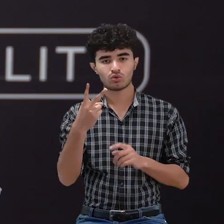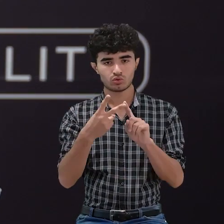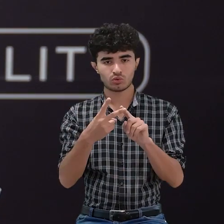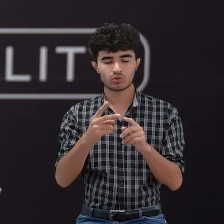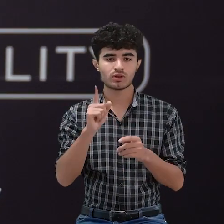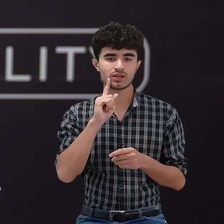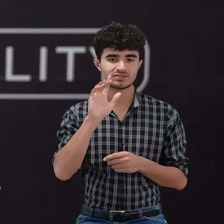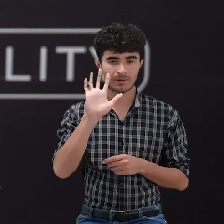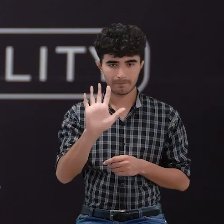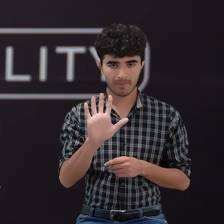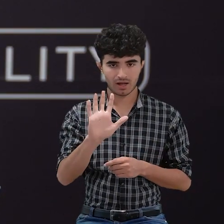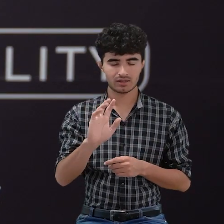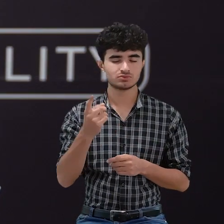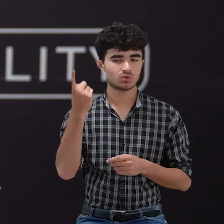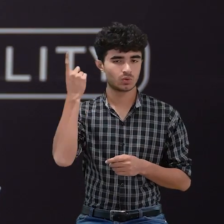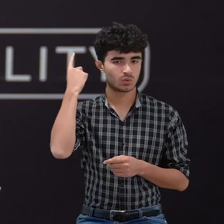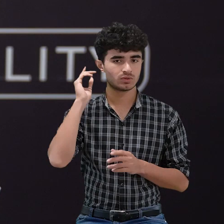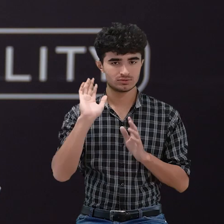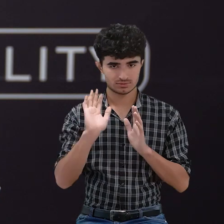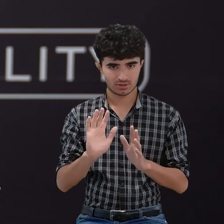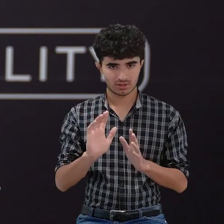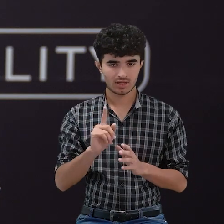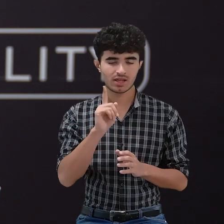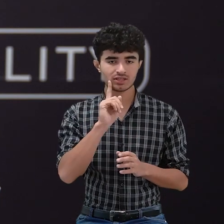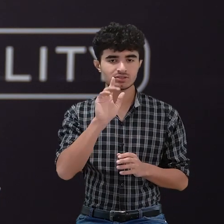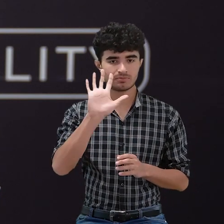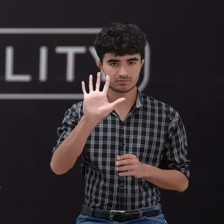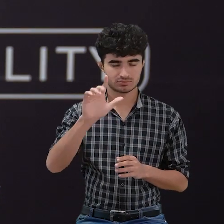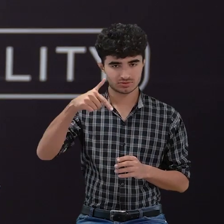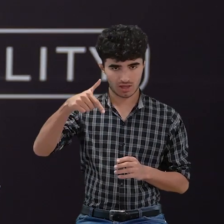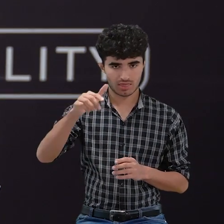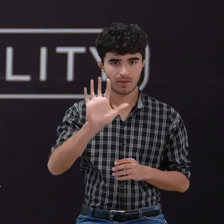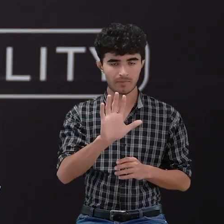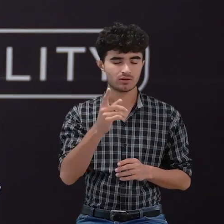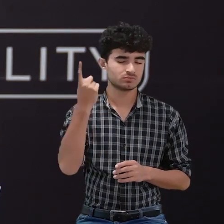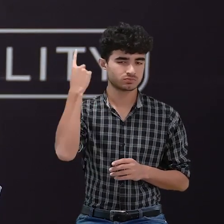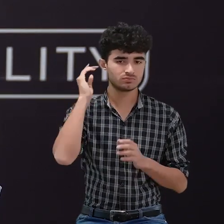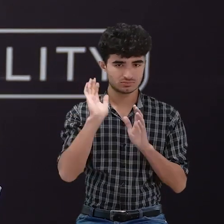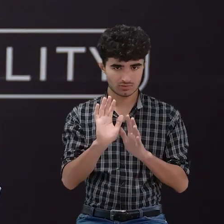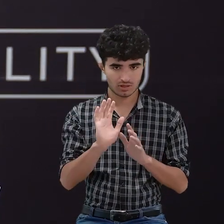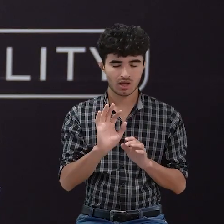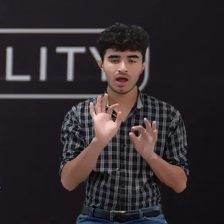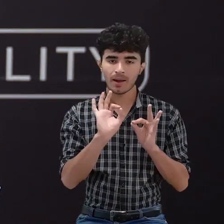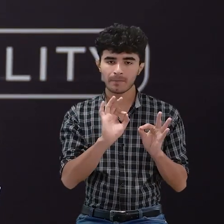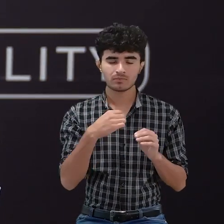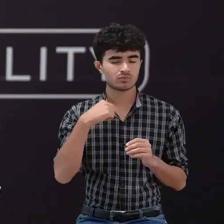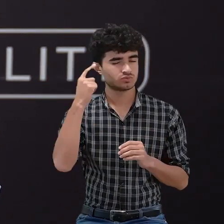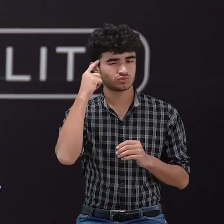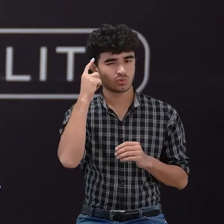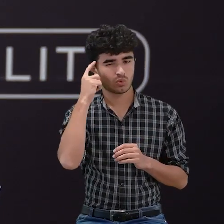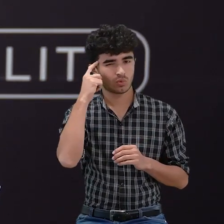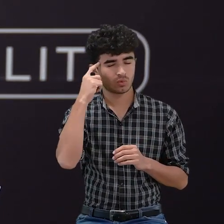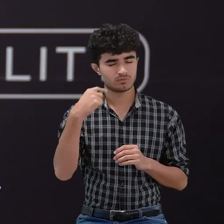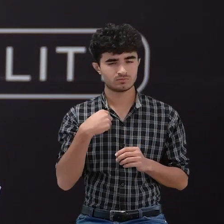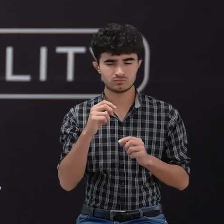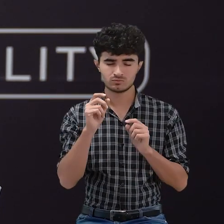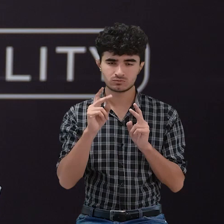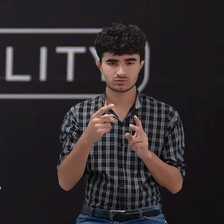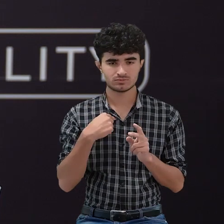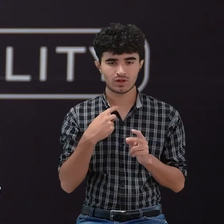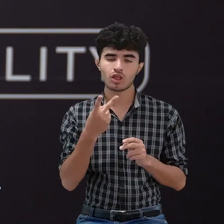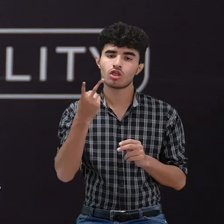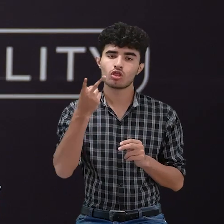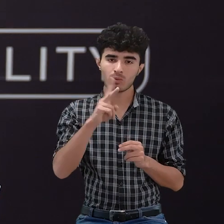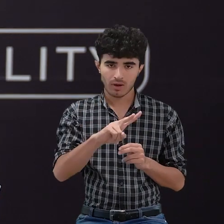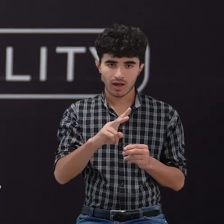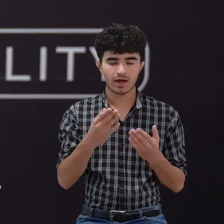साल की बड़ी वाली थी और 5 साल की छोटी वाली थी कि उस वक्त मैंने फ़ैसला किया कि